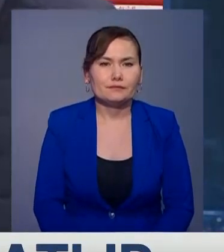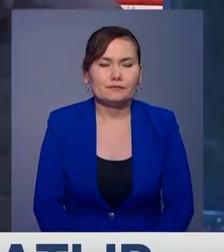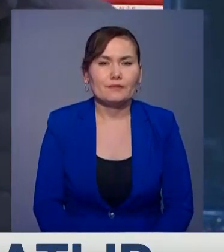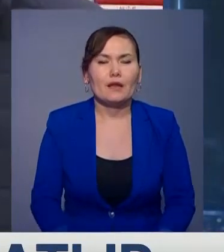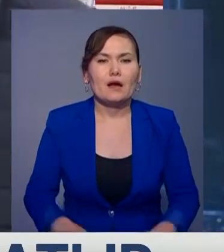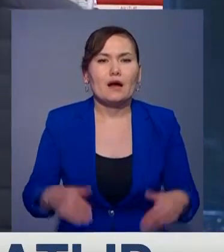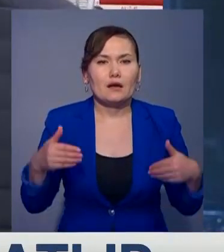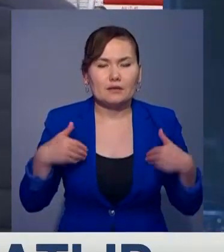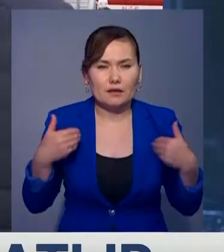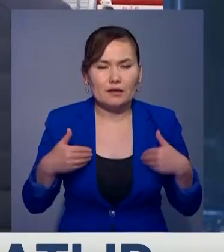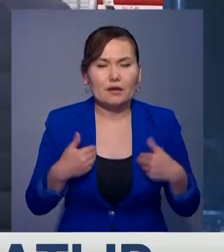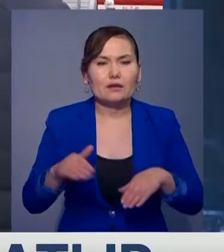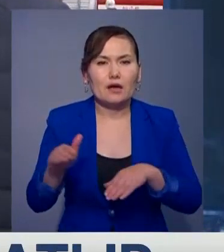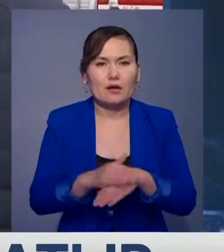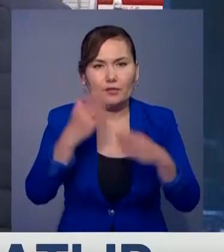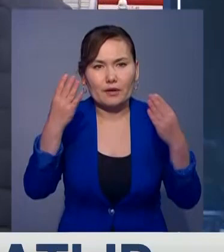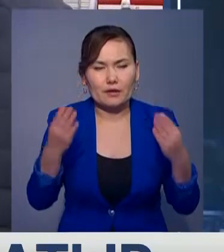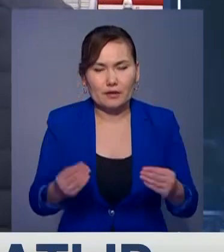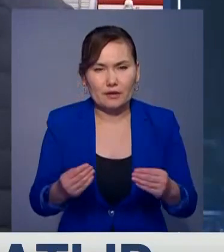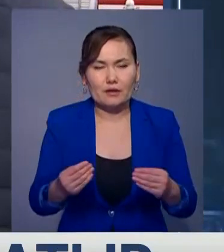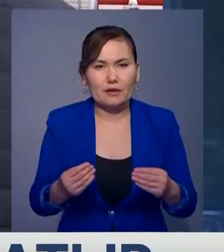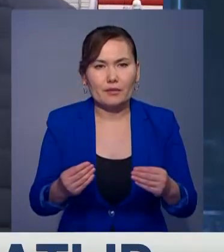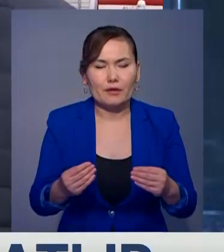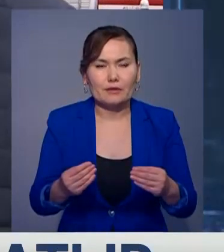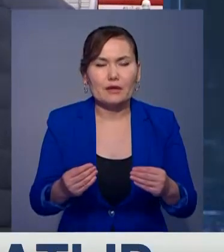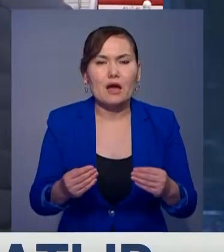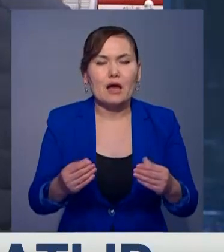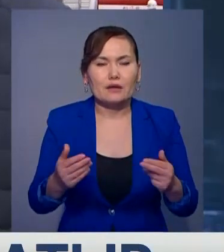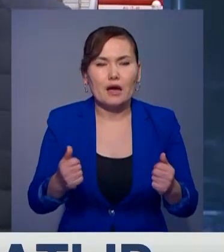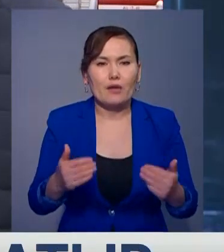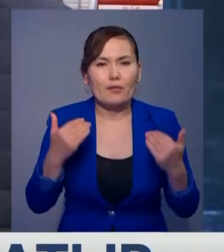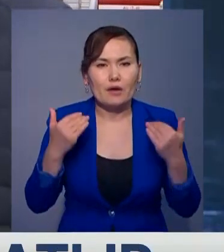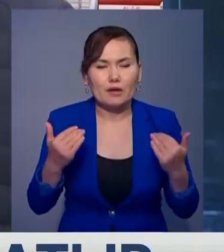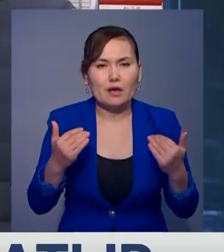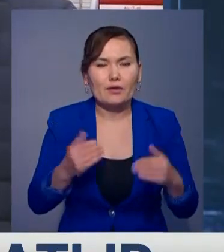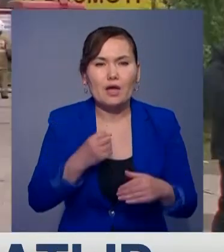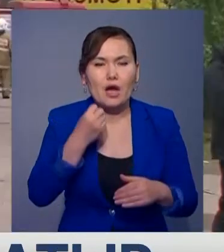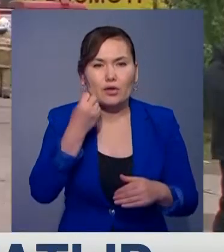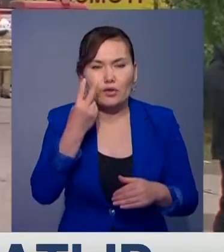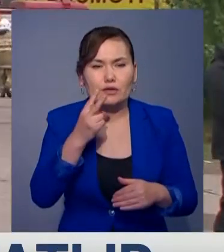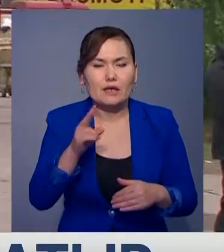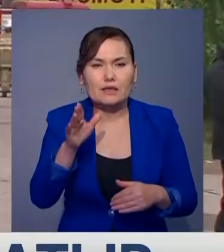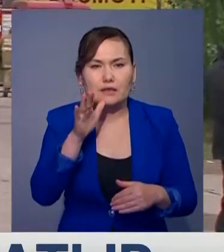Ассалам алейкум, Жамбыл, армысыз, құрметті көрермендер, кеш жарық. Бүгін түскі сағат